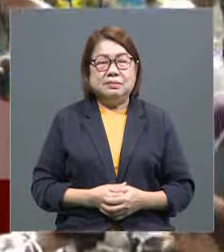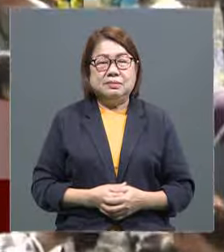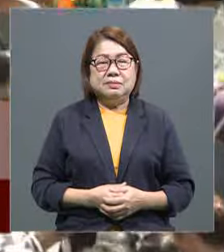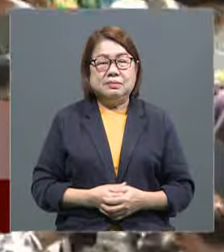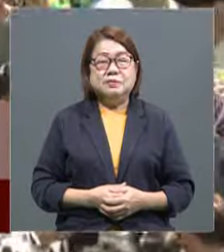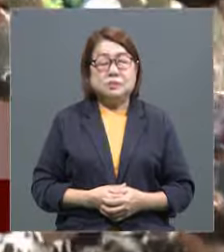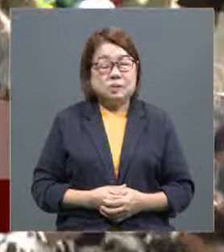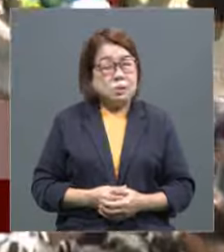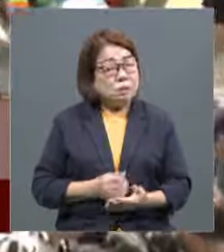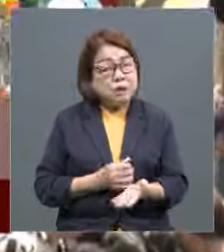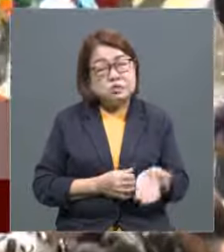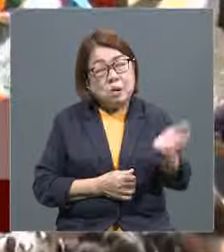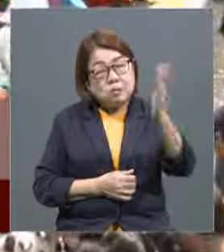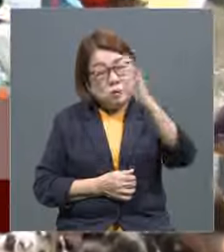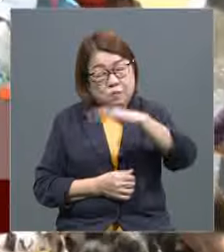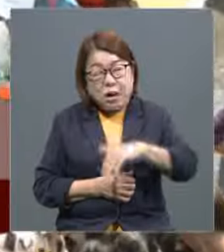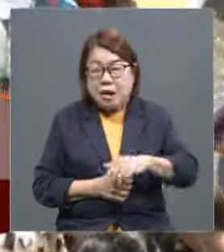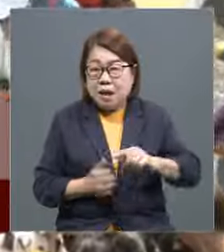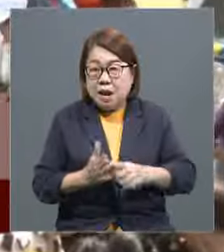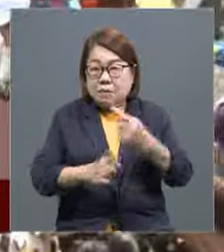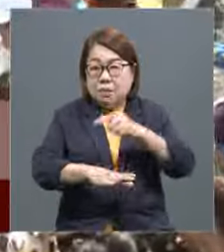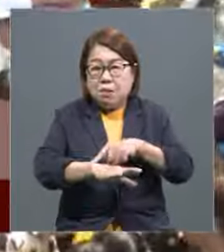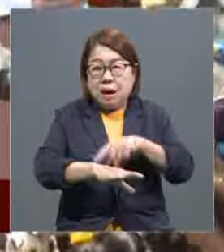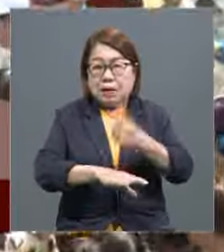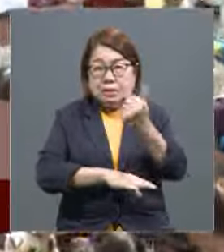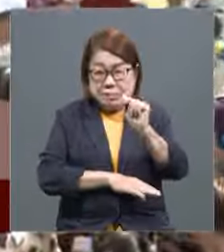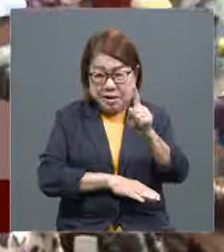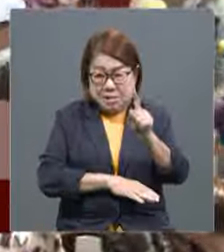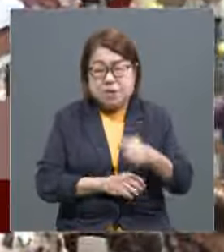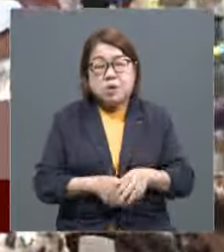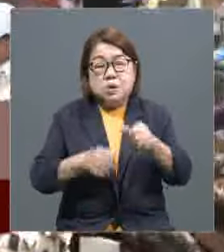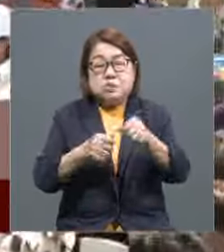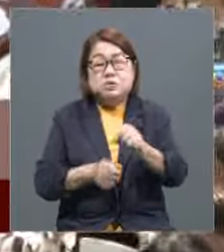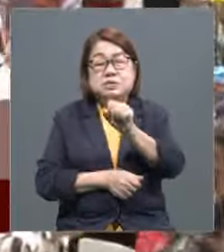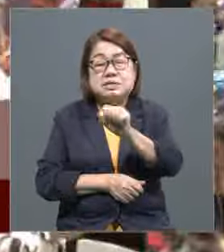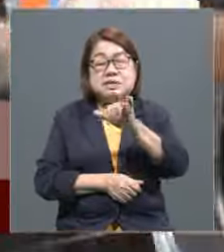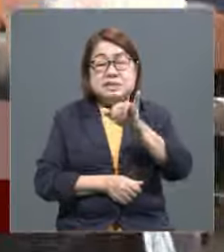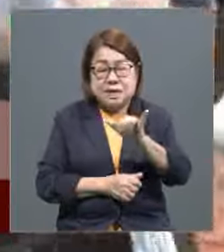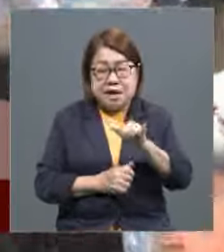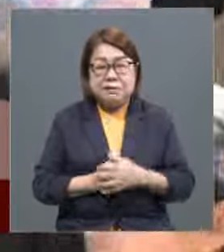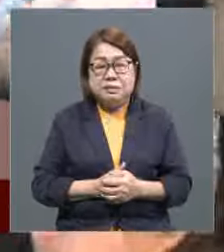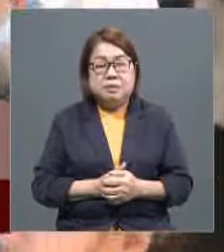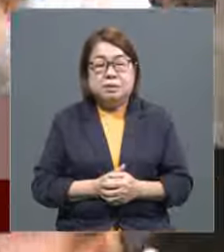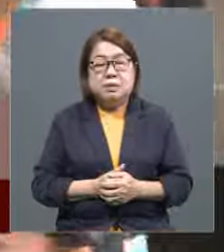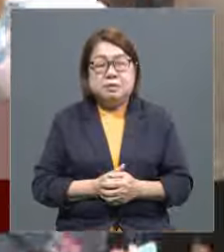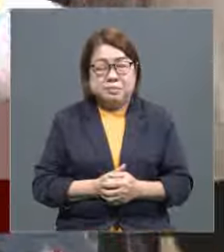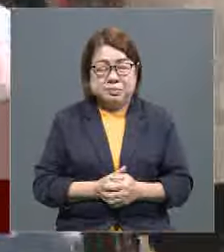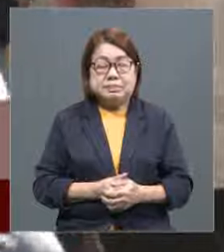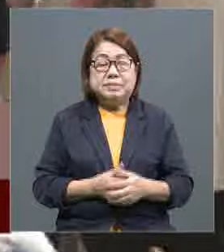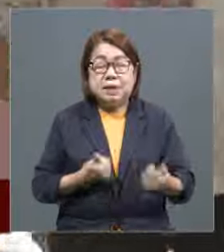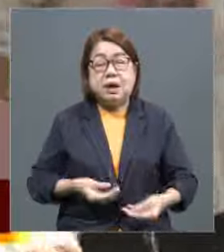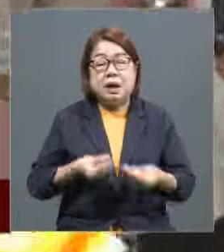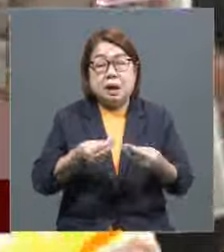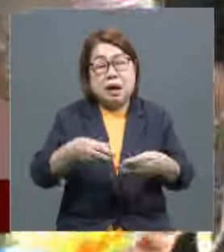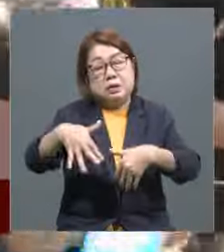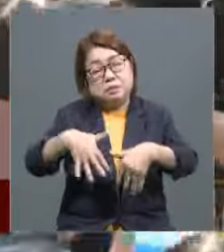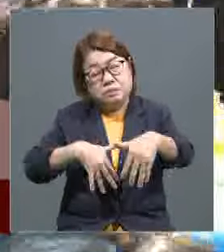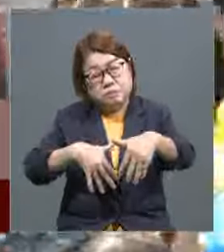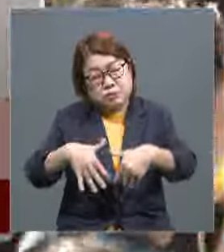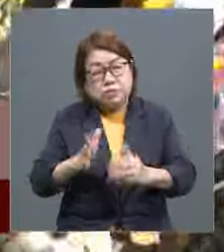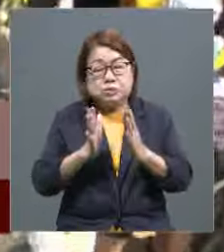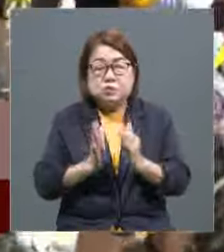ตลอดทั้งวันค่ะตั้งแต่เวลา11นาฬิกาที่สงกรานต์สยามผ้าขาวม้านั้นอยู่เย็นเป็นสนุกได้เปิดให้นักท่องเที่ยวได้เ